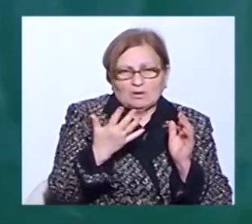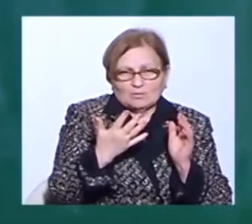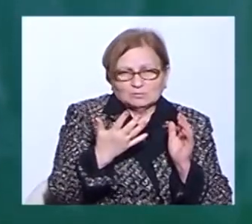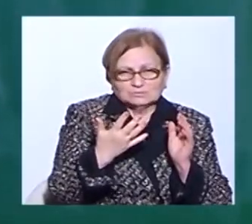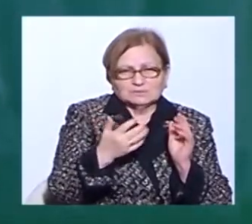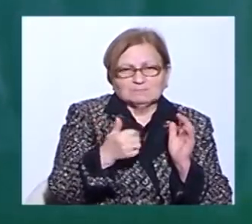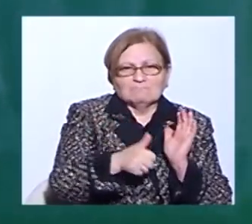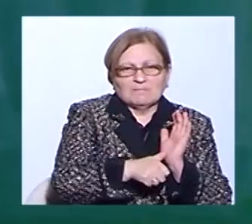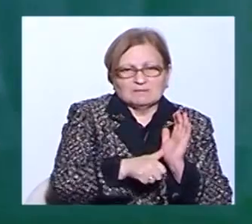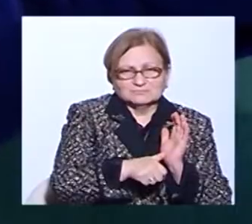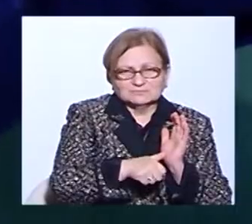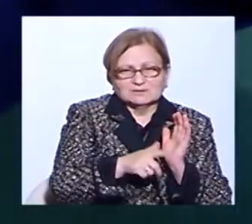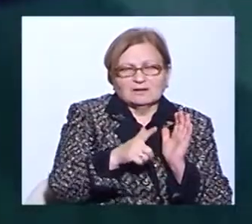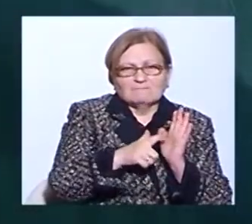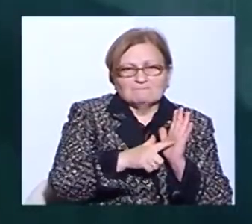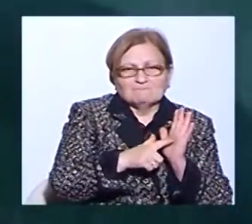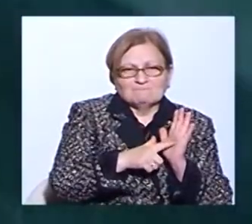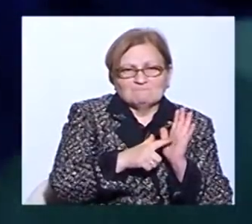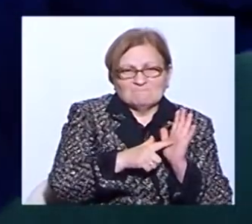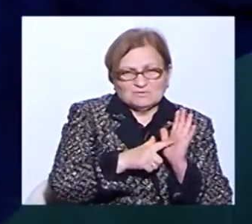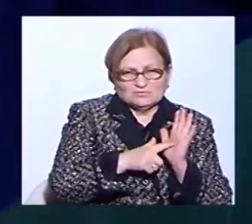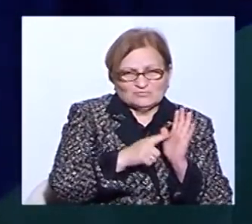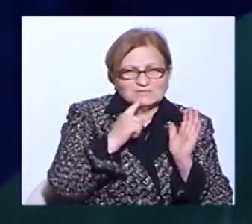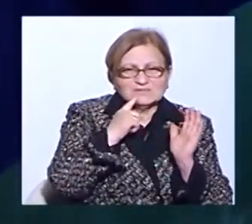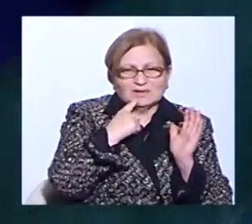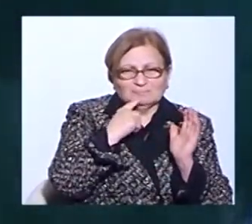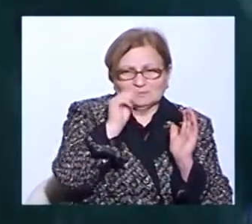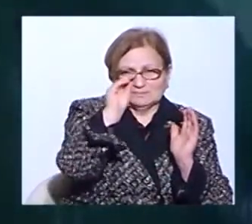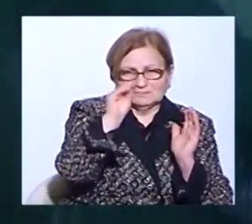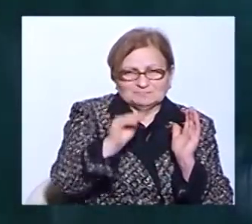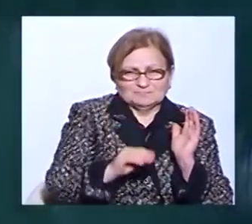მე-5, მე-6 და მე-7.